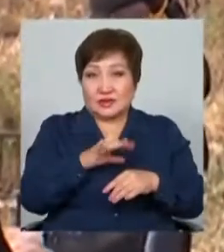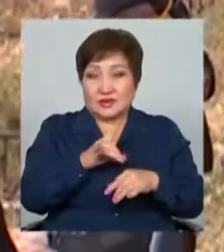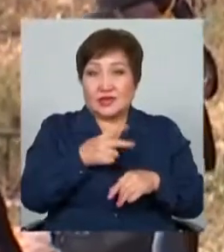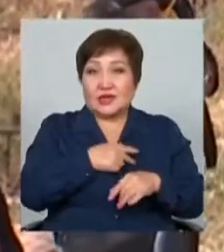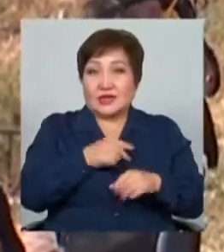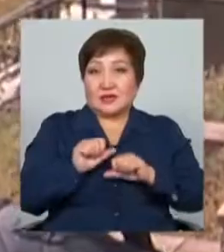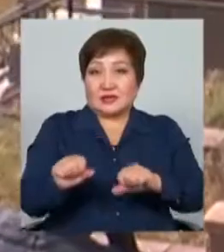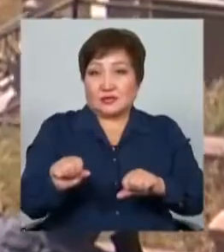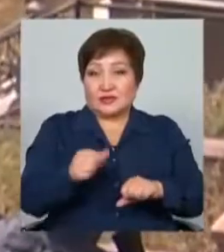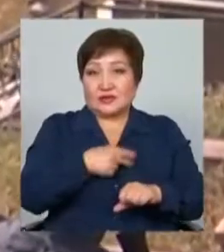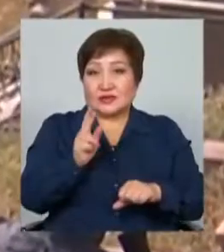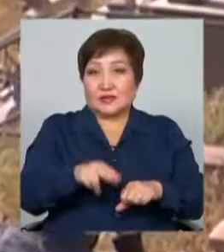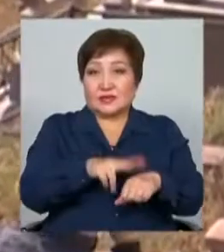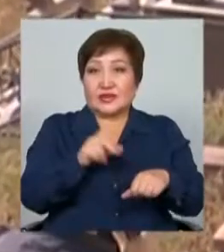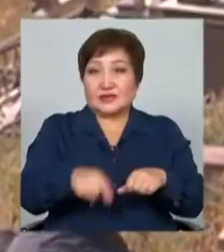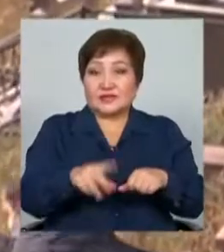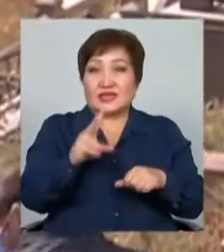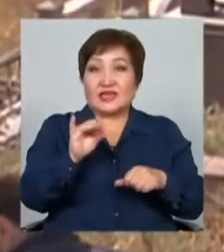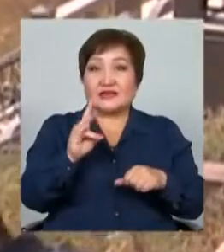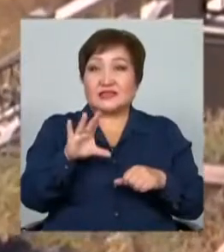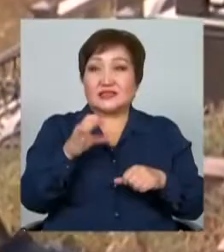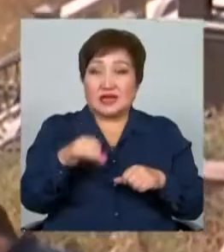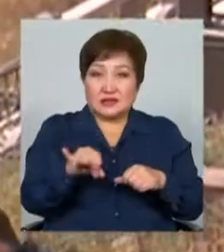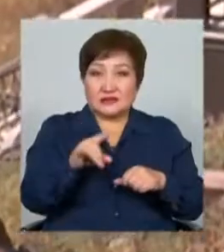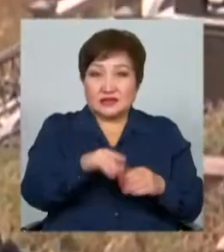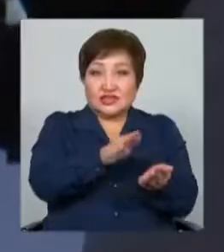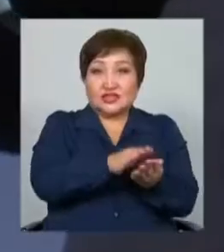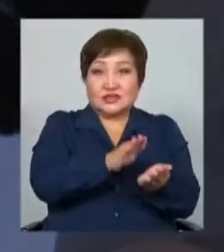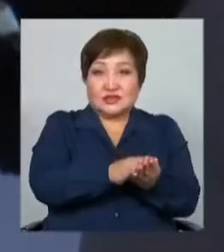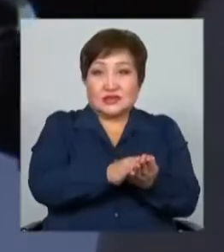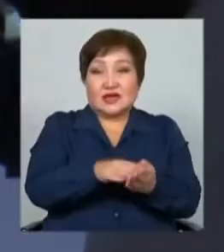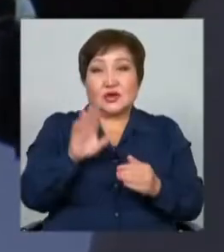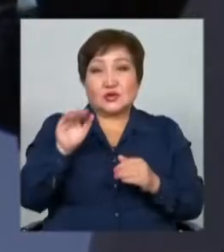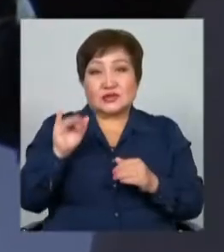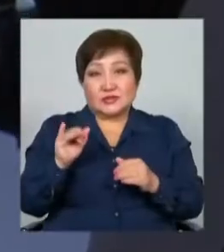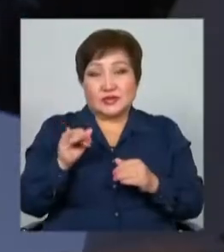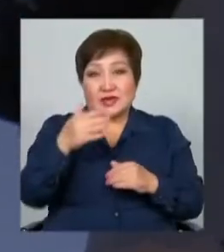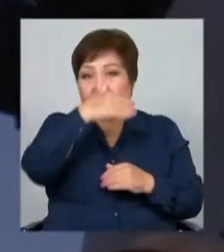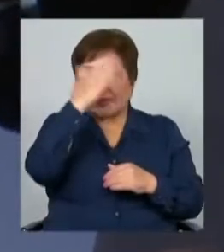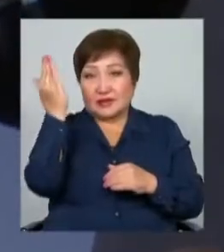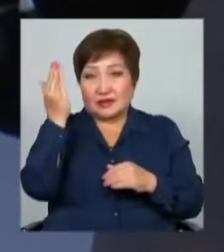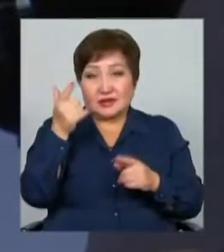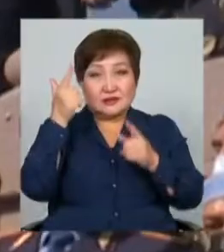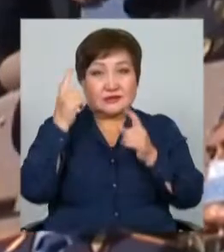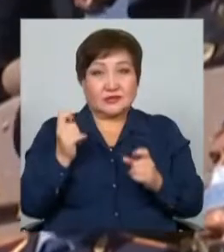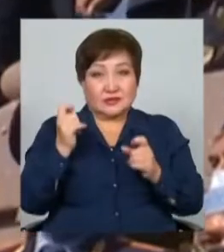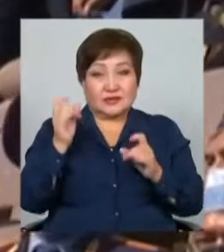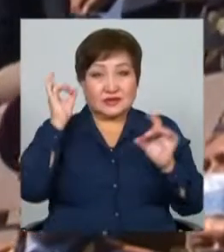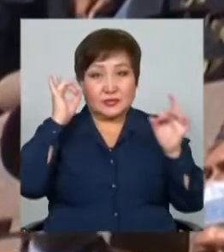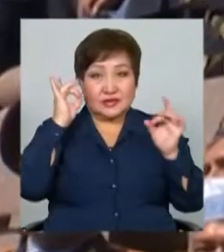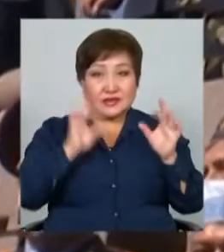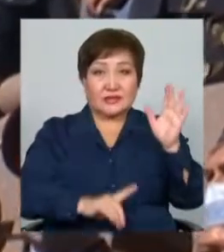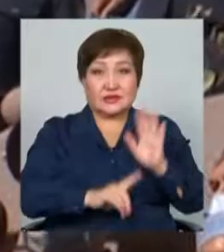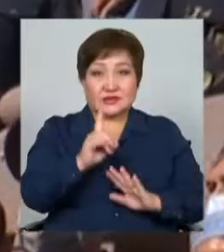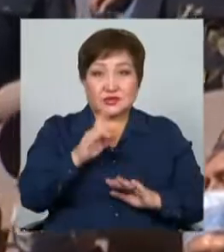Алматыдағы Кеңсай 2 бейітіне жерледі. Қоштасу рәсімі дәстүрге сәйкес аспанға қарататылған мылтықтың дыбысымен басталды. Кейін